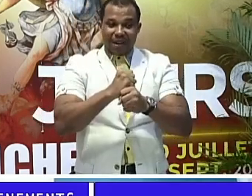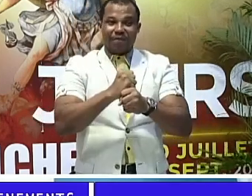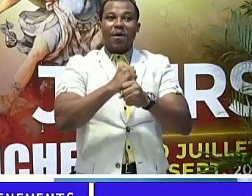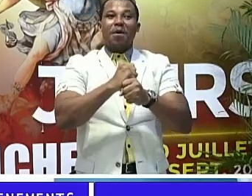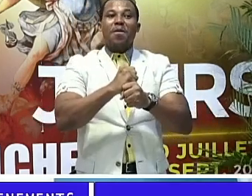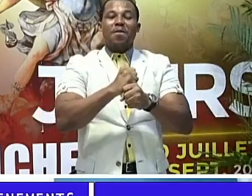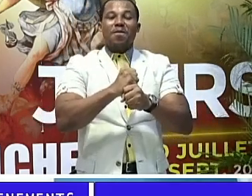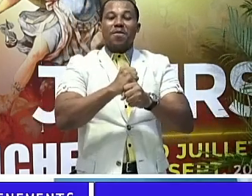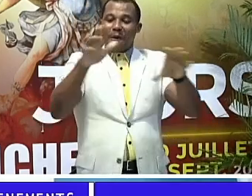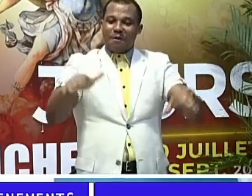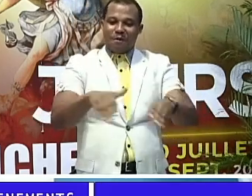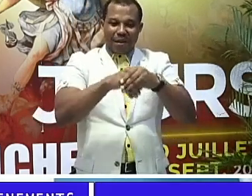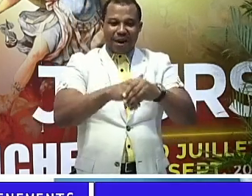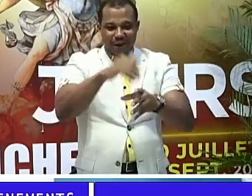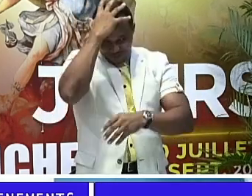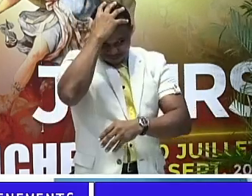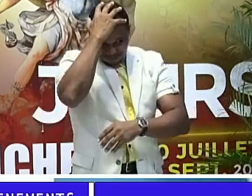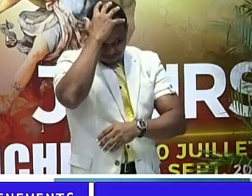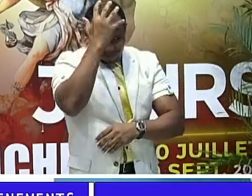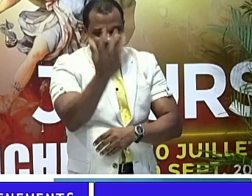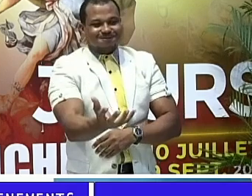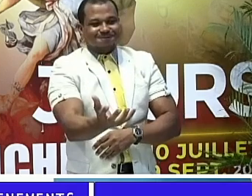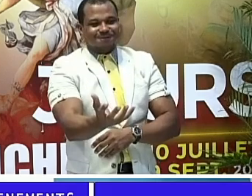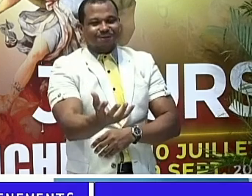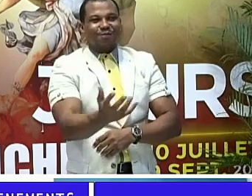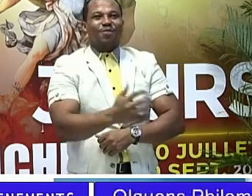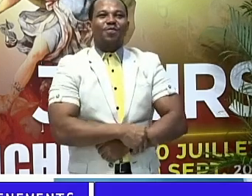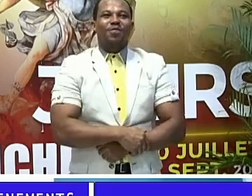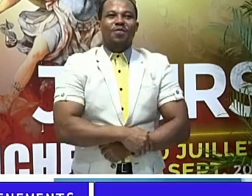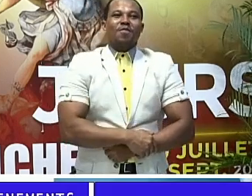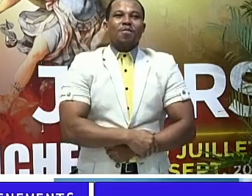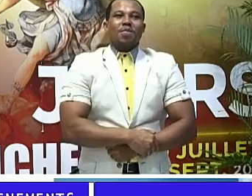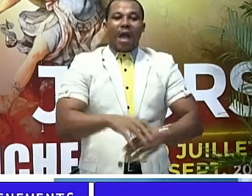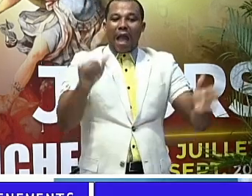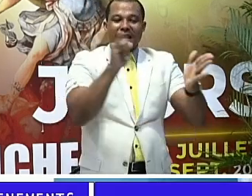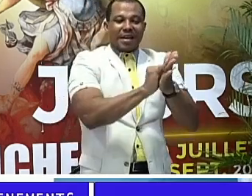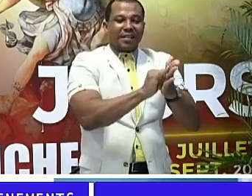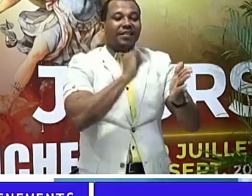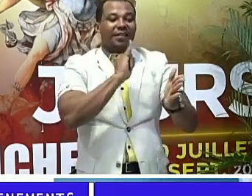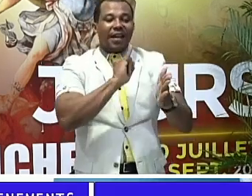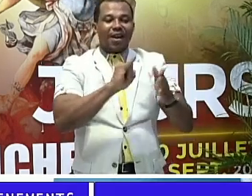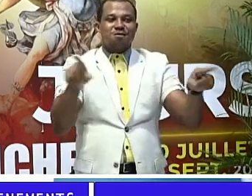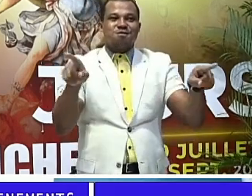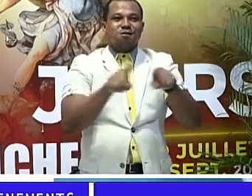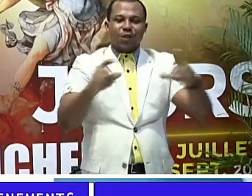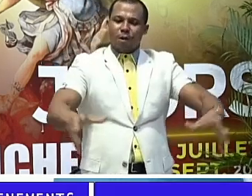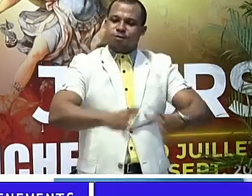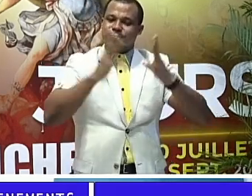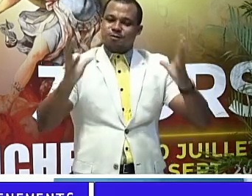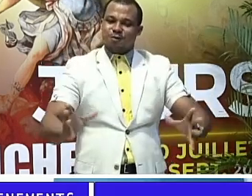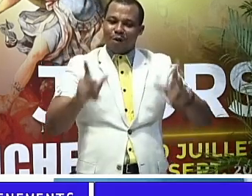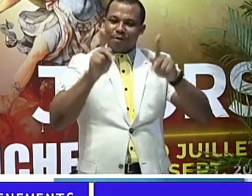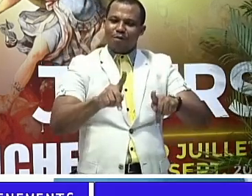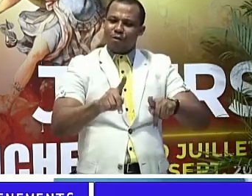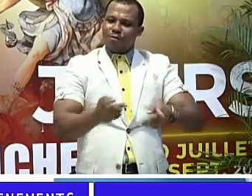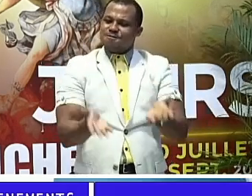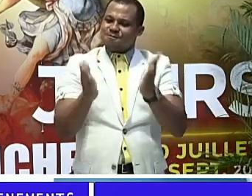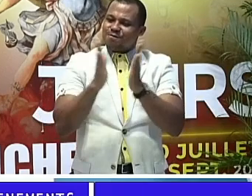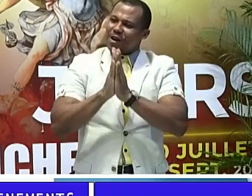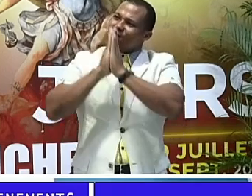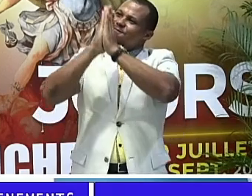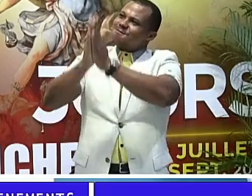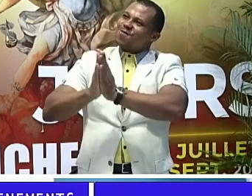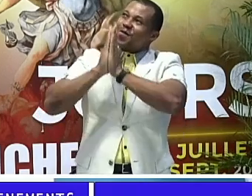nous bien bas devant you. C'est, je dis en tout, en pile monde demandé pour nous la prière, pour nous dire bon